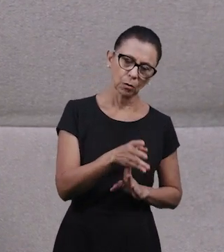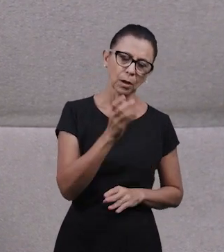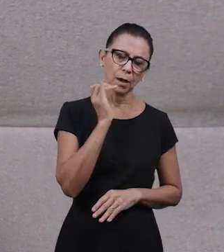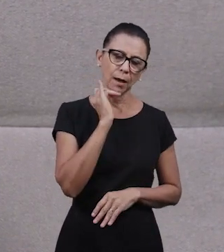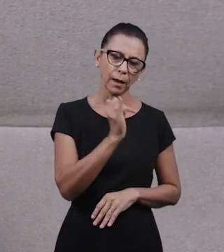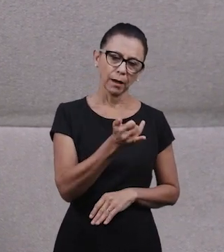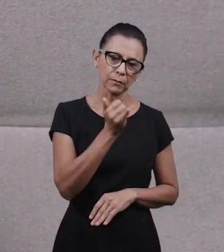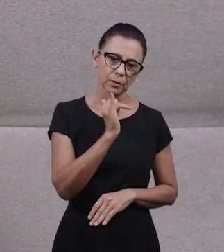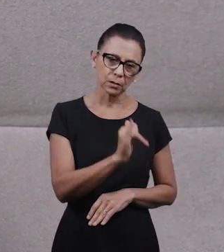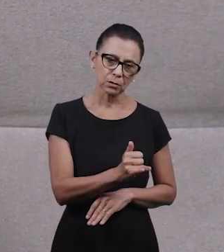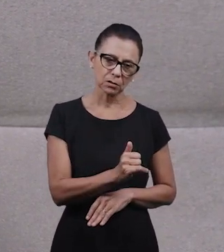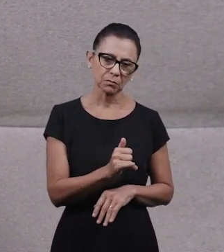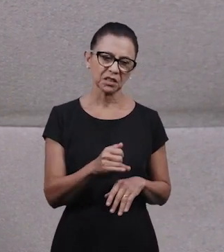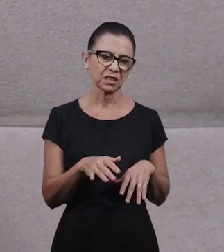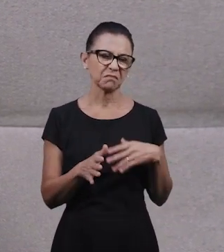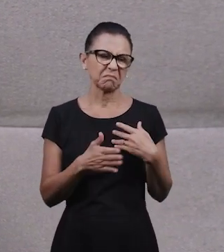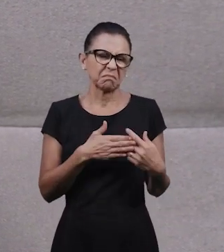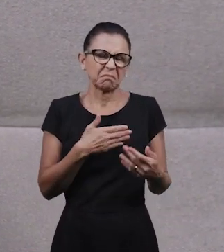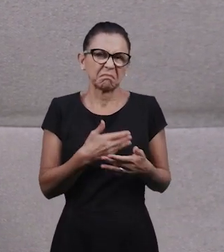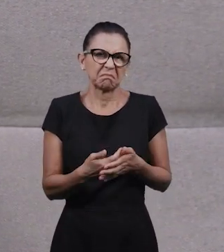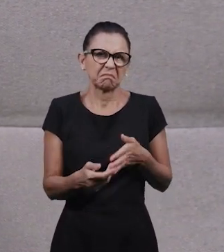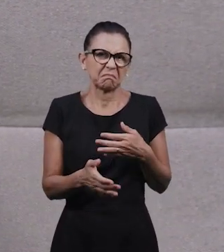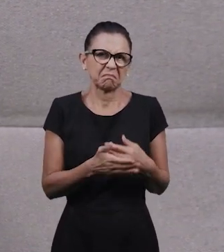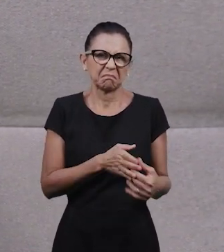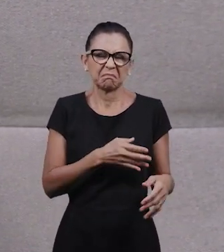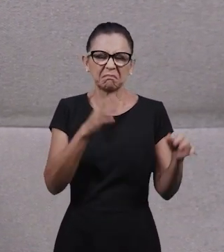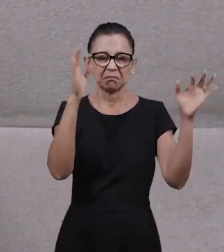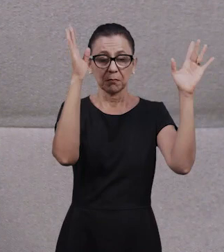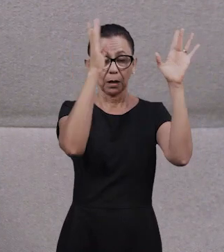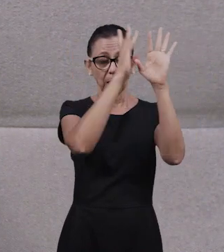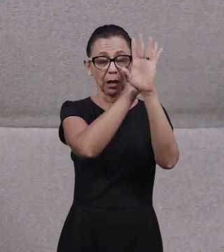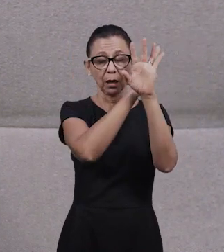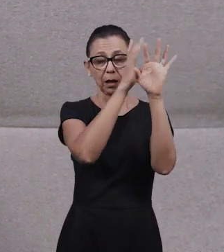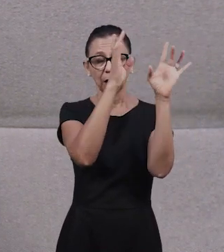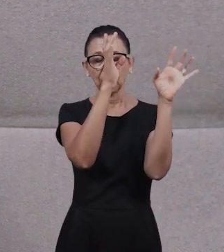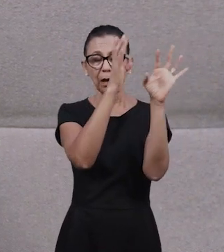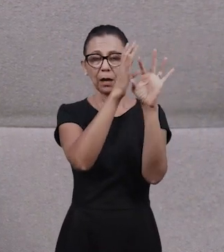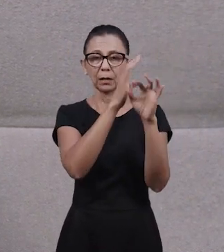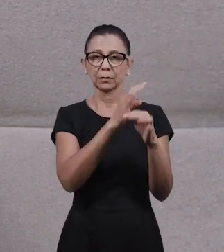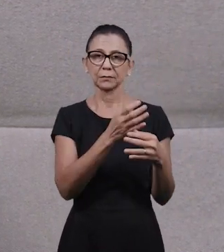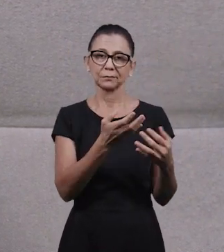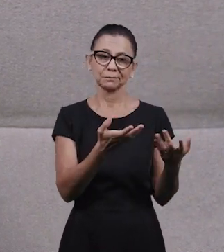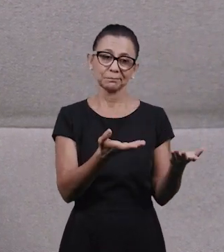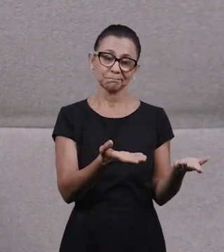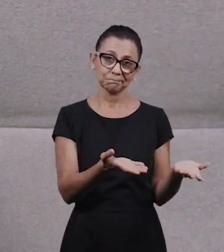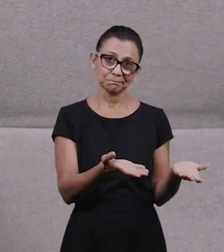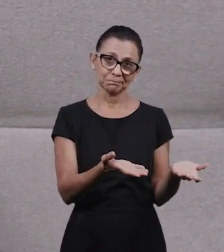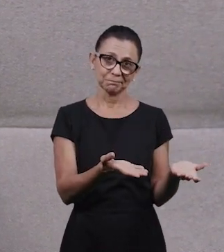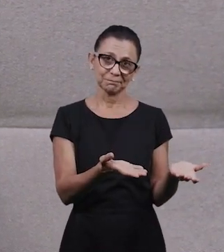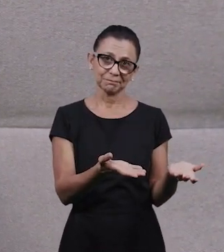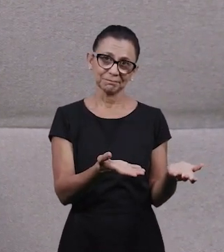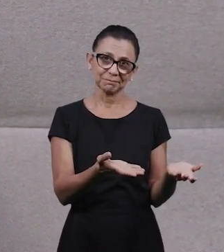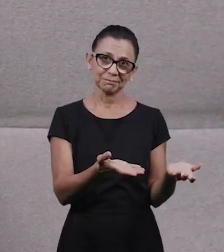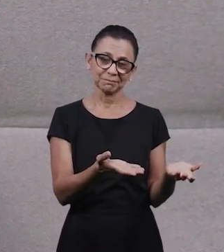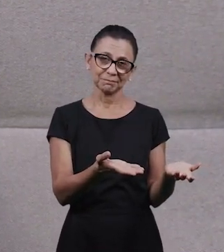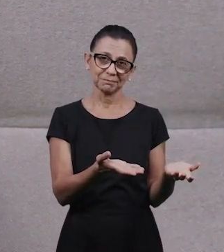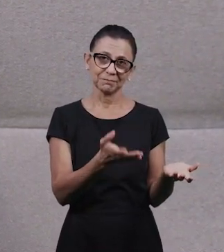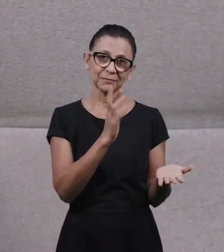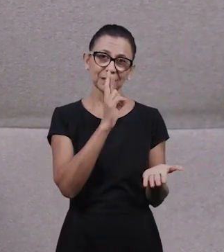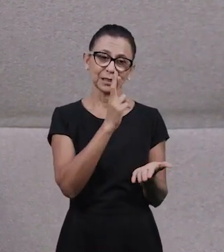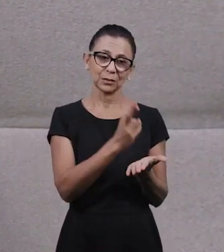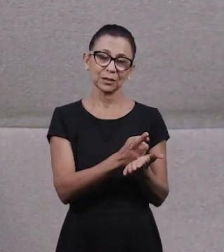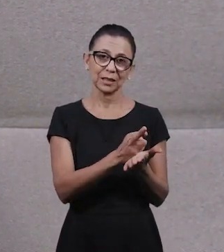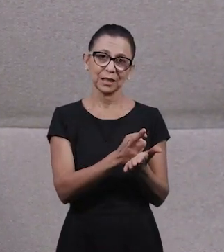ne sera pas prêt. La parole de Dieu dit, il recevra sa partie avec les